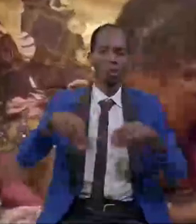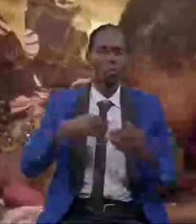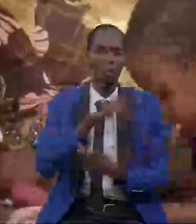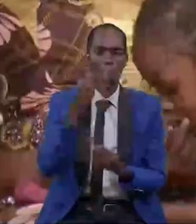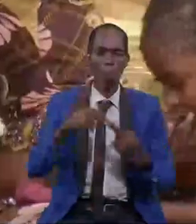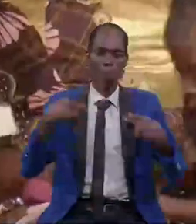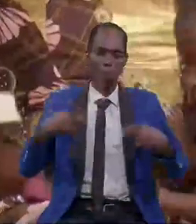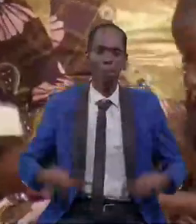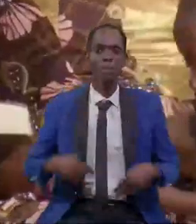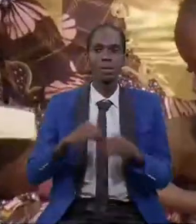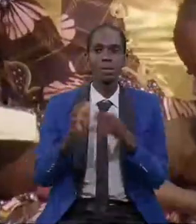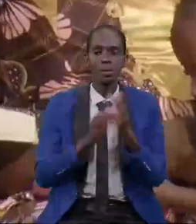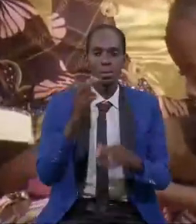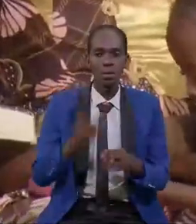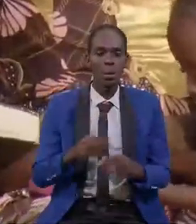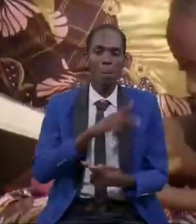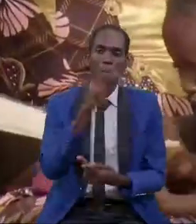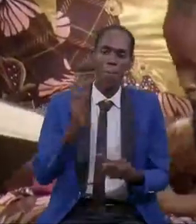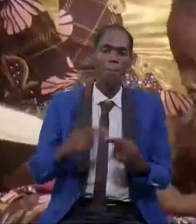santé parfaite,